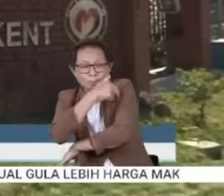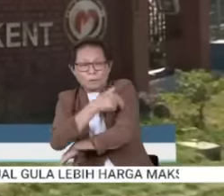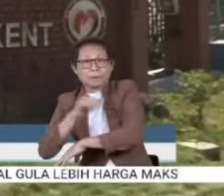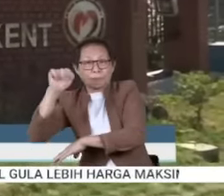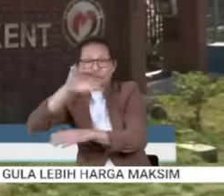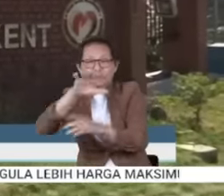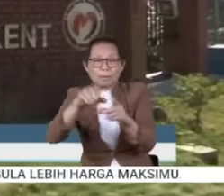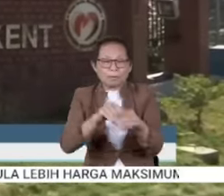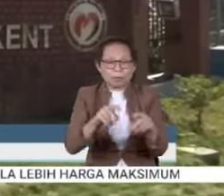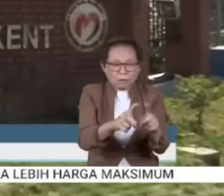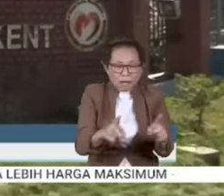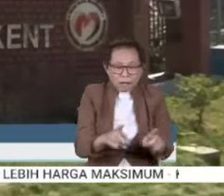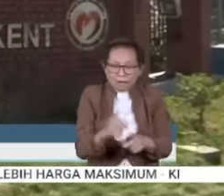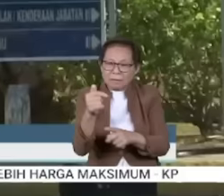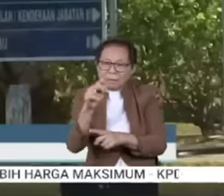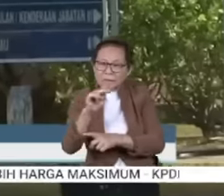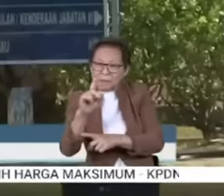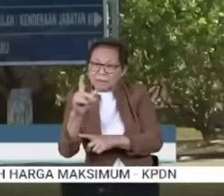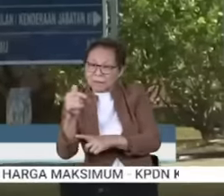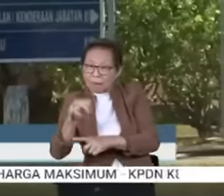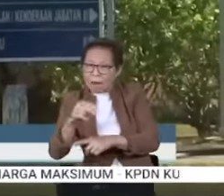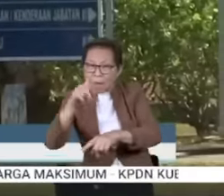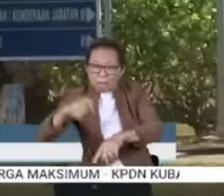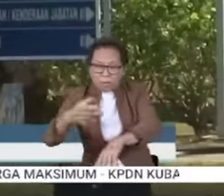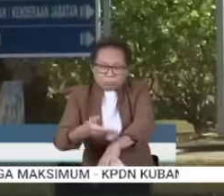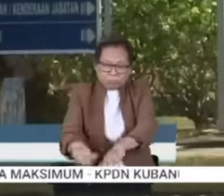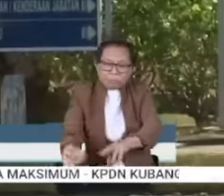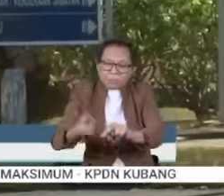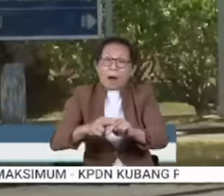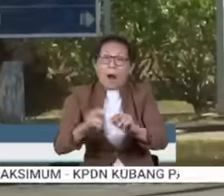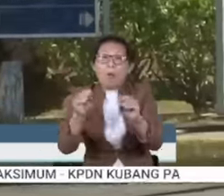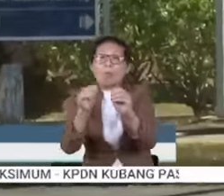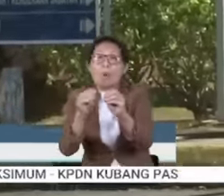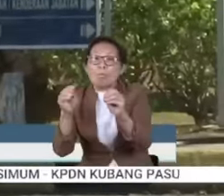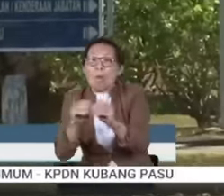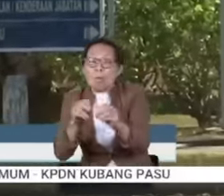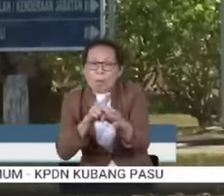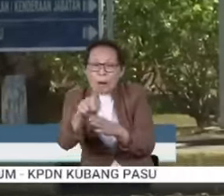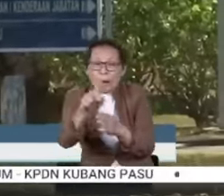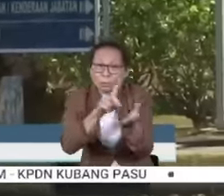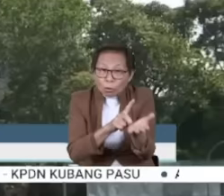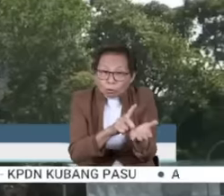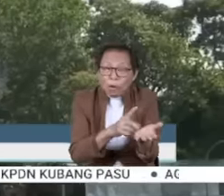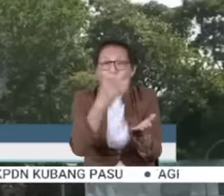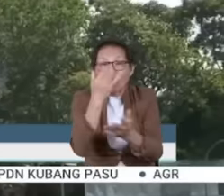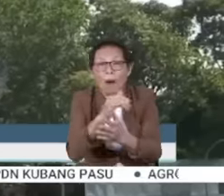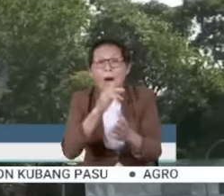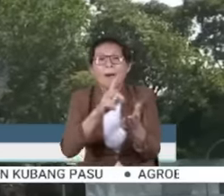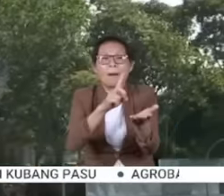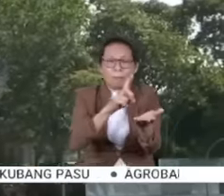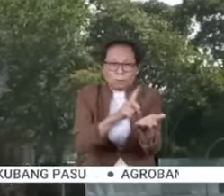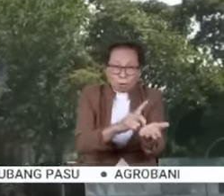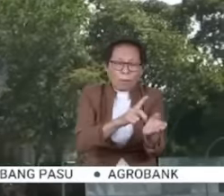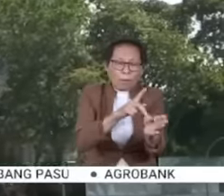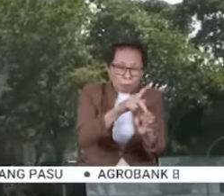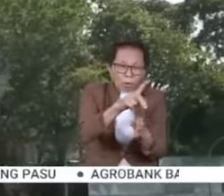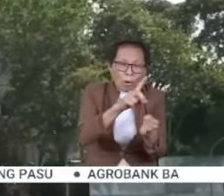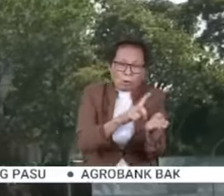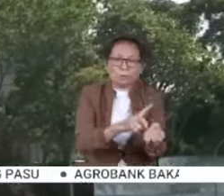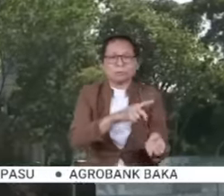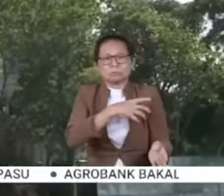termasuk di daerah sentakan memerlukan penambahan pakar-pakar perbatasan yang melibatkan pakar jantung dan